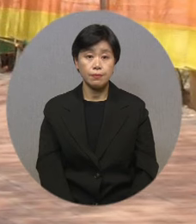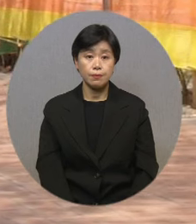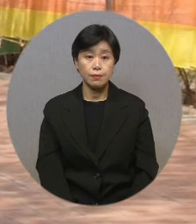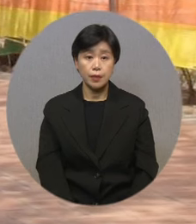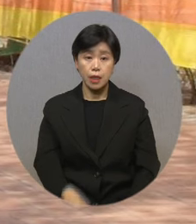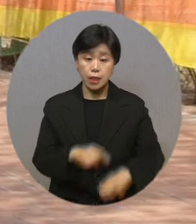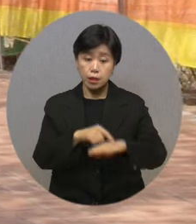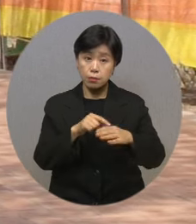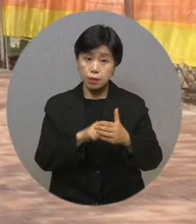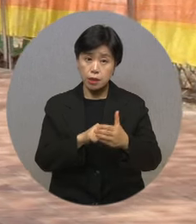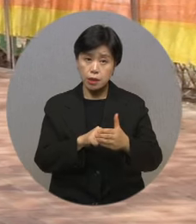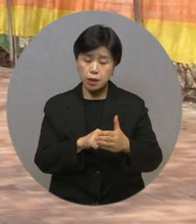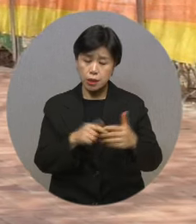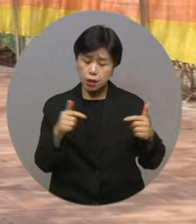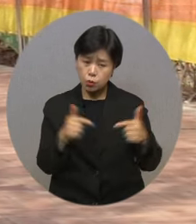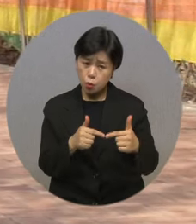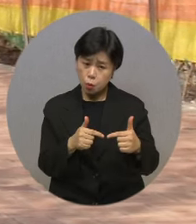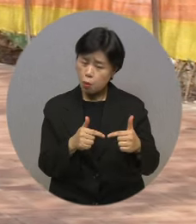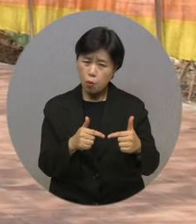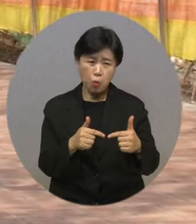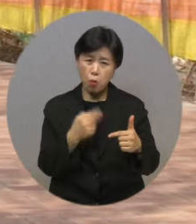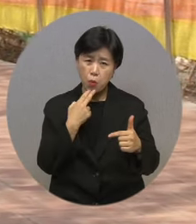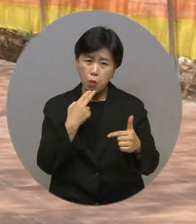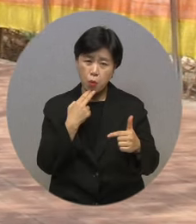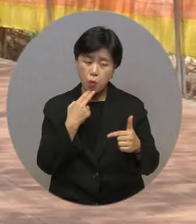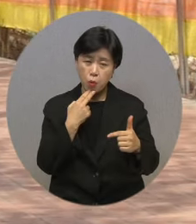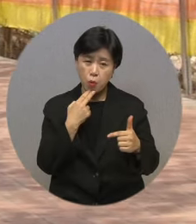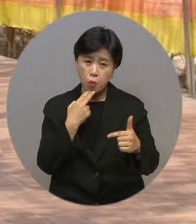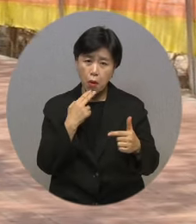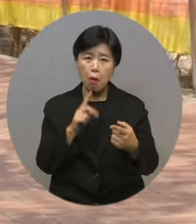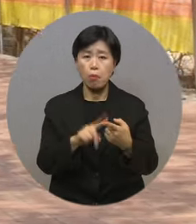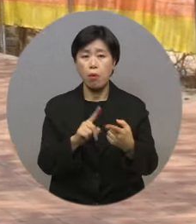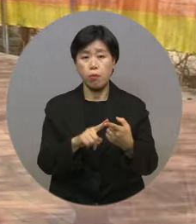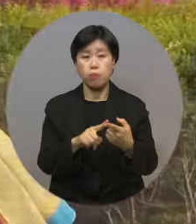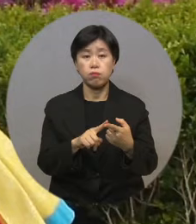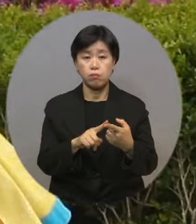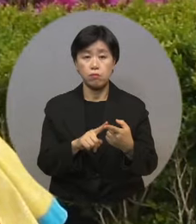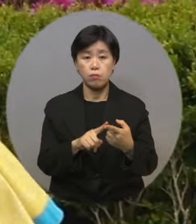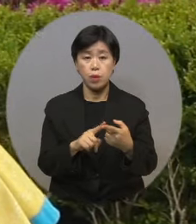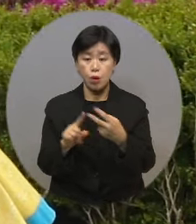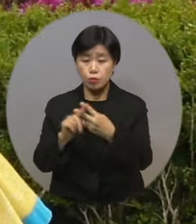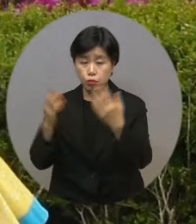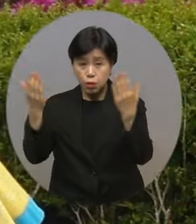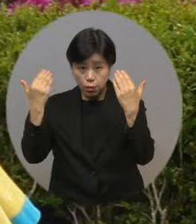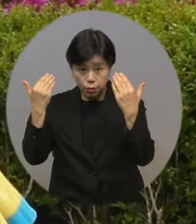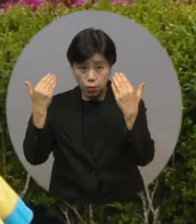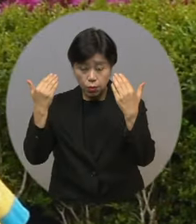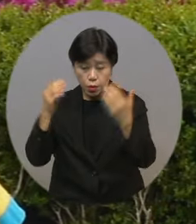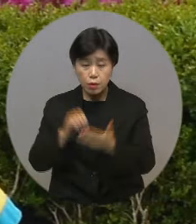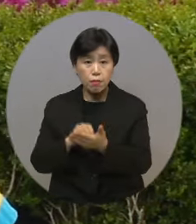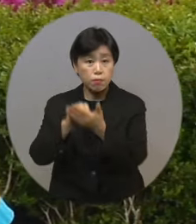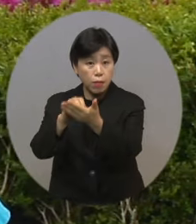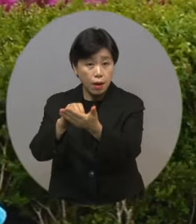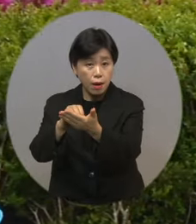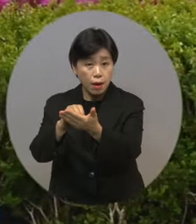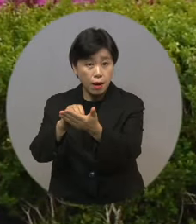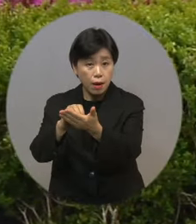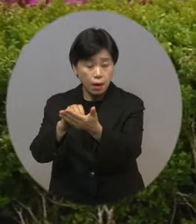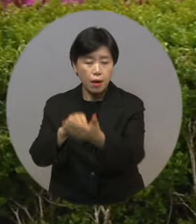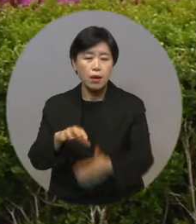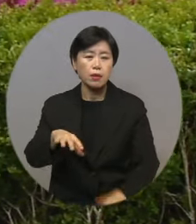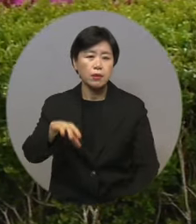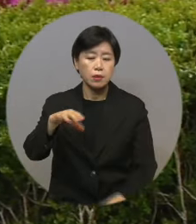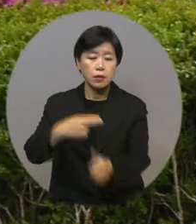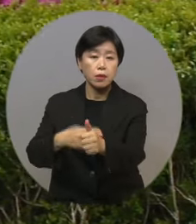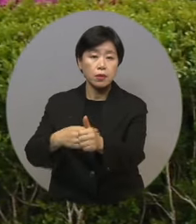심리치료를 계속 받았지만 별로 나아지지 못한 상태로 중학교에 갔다가 담임선생님의 권유로 처음